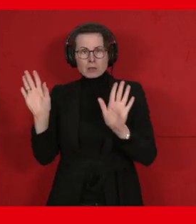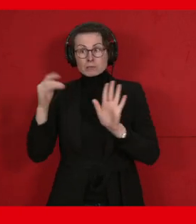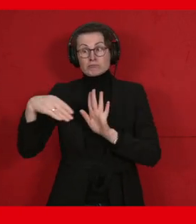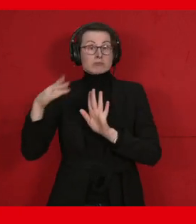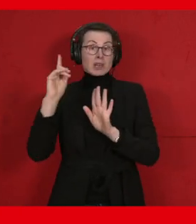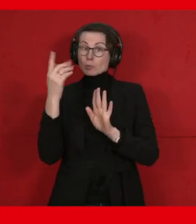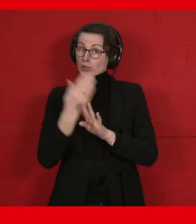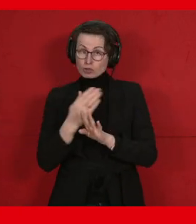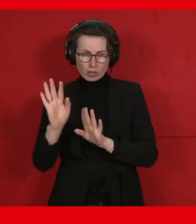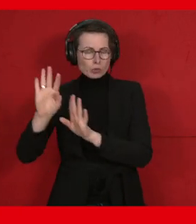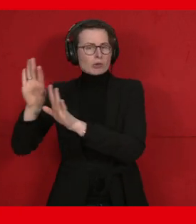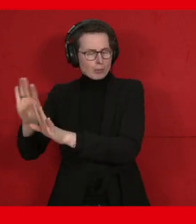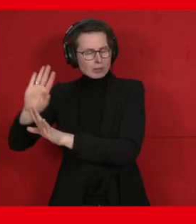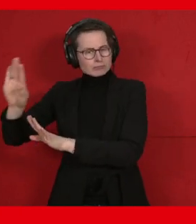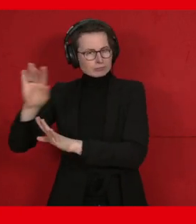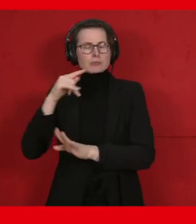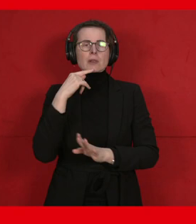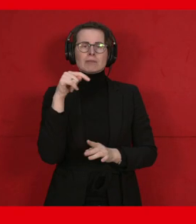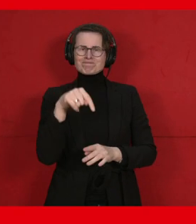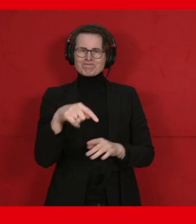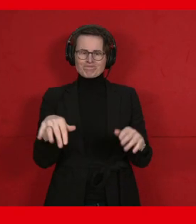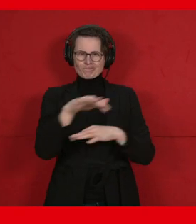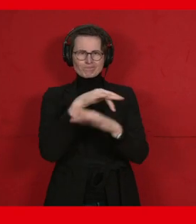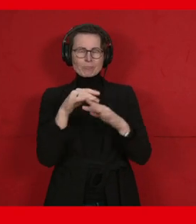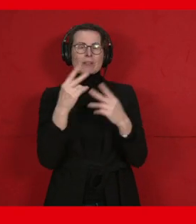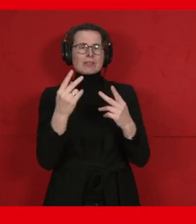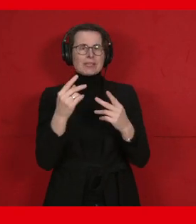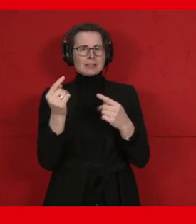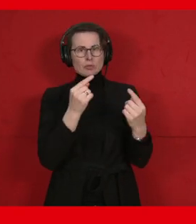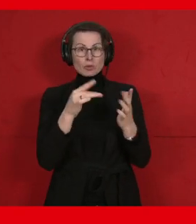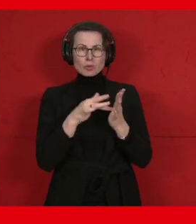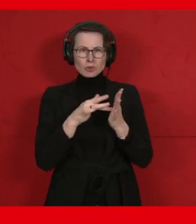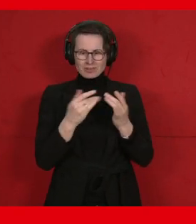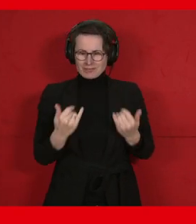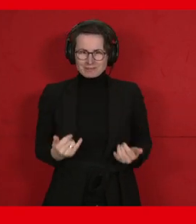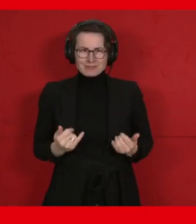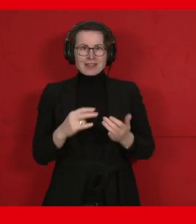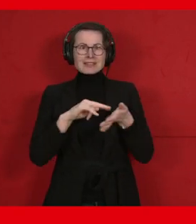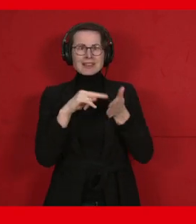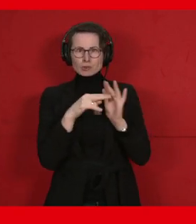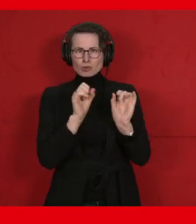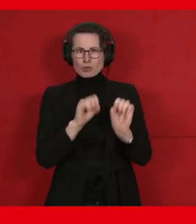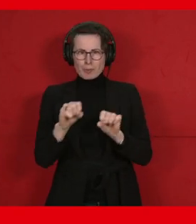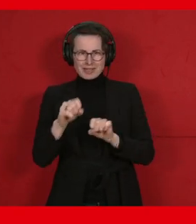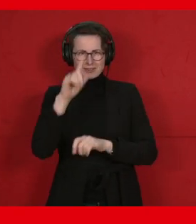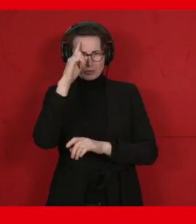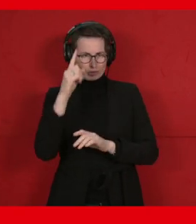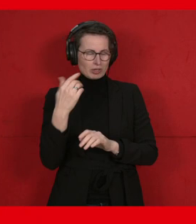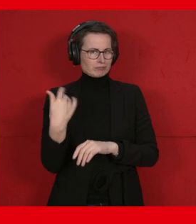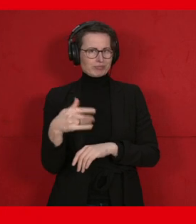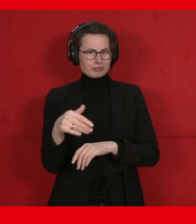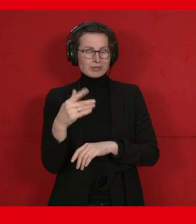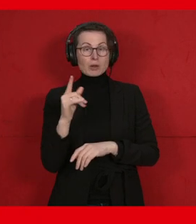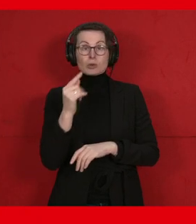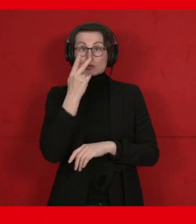einer Entscheidung kommen. Nein, ich glaube aber, das ist schon eine wichtige Diskussion, vor allen Dingen auch, weil die Technologiekompetenz in Deutschland so hoch ist und weil man eben auch sehen muss, das